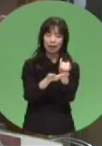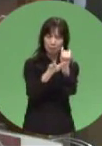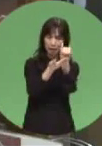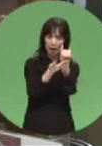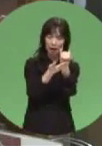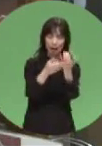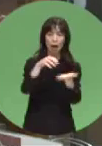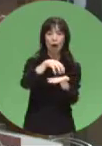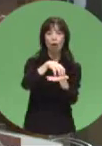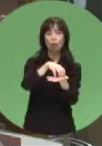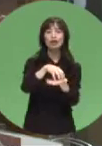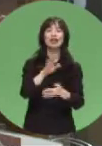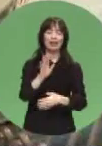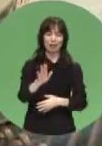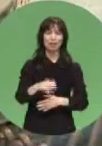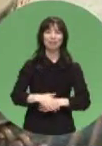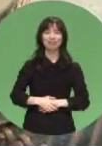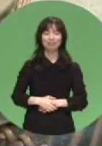です。